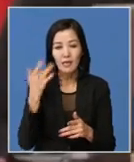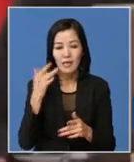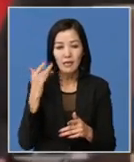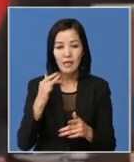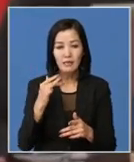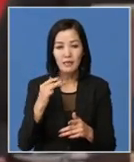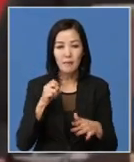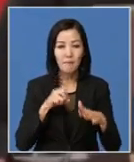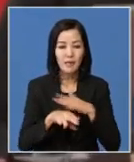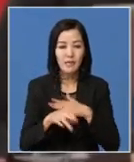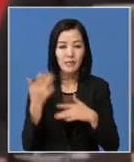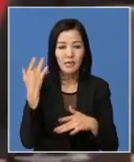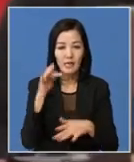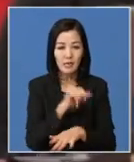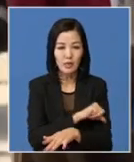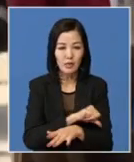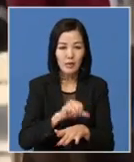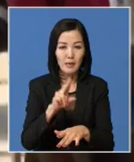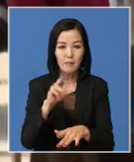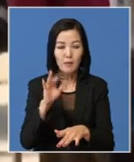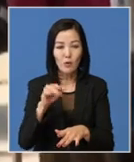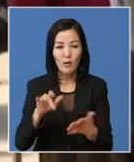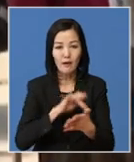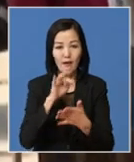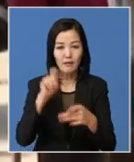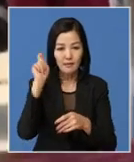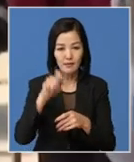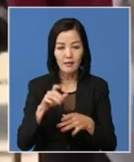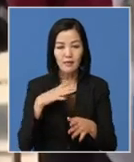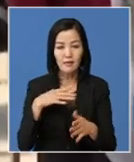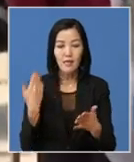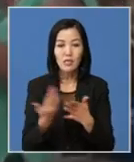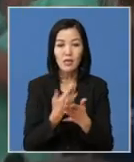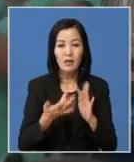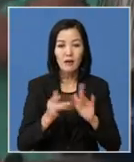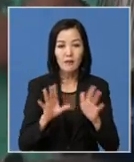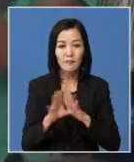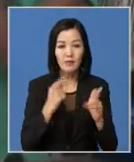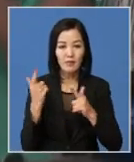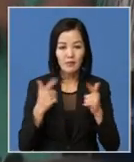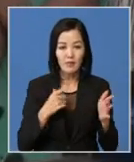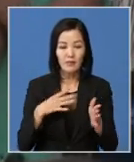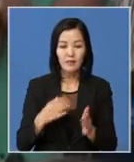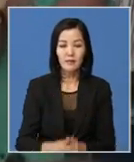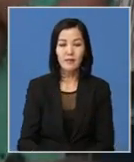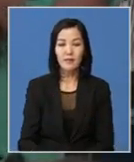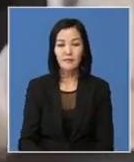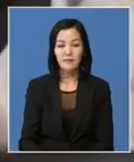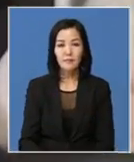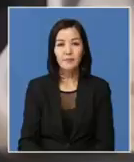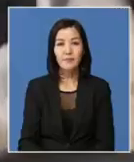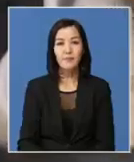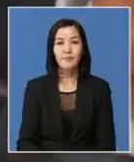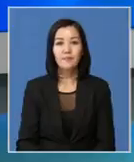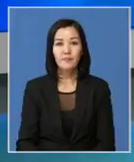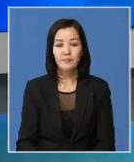бөлігі ақш шекарасына жақын Тихуана қаласына жеткен. Топтаманы ғаламтар ақпараттарымен дайындаған Елдана Сәрсенбаева, Жетісу арнасы.